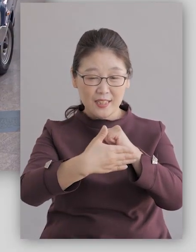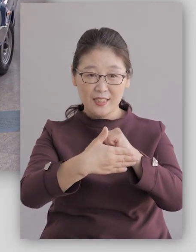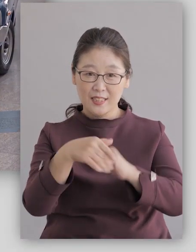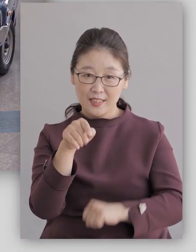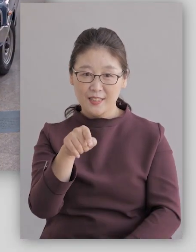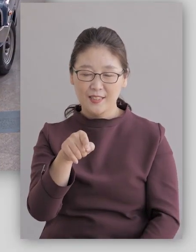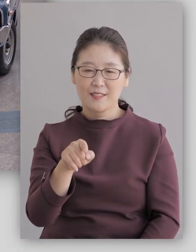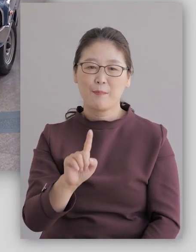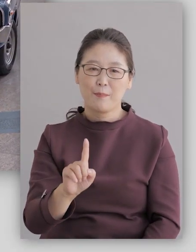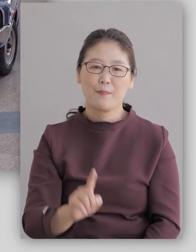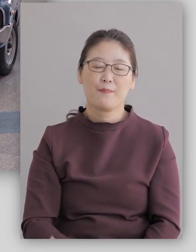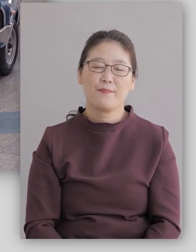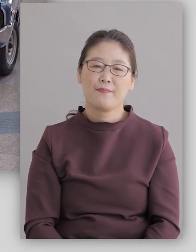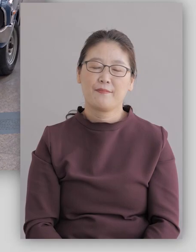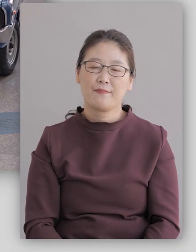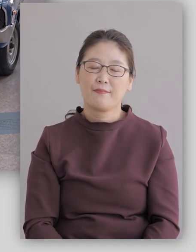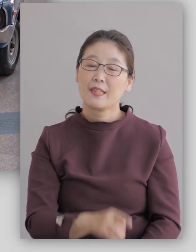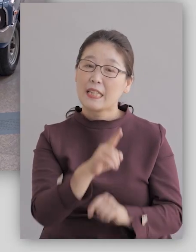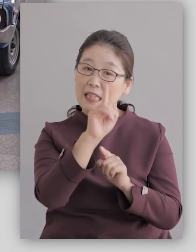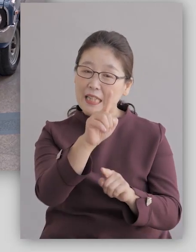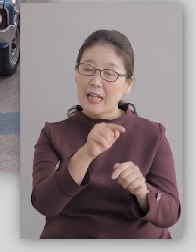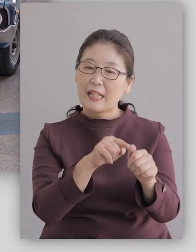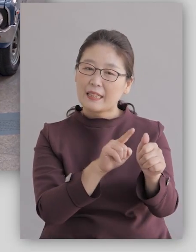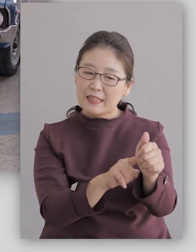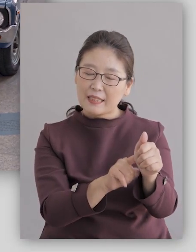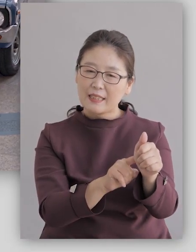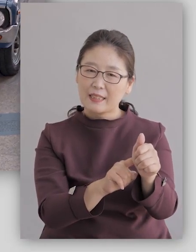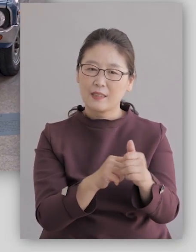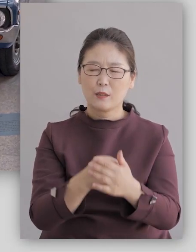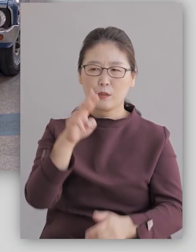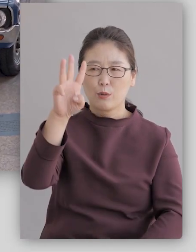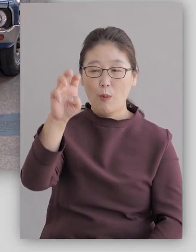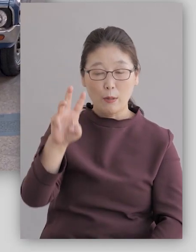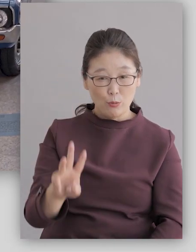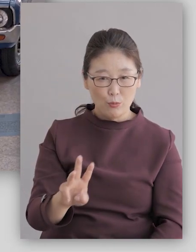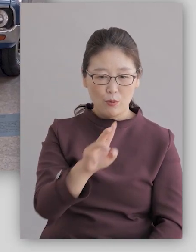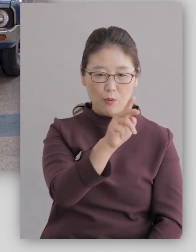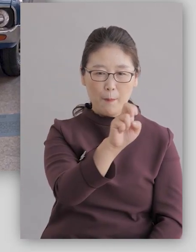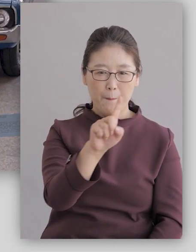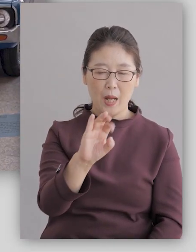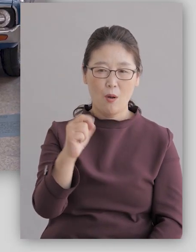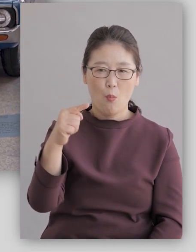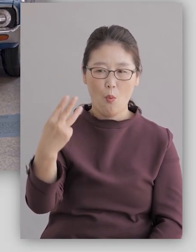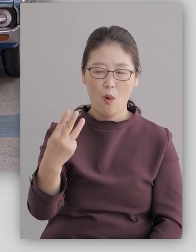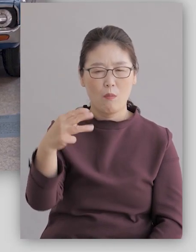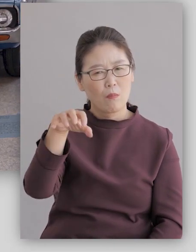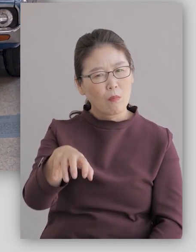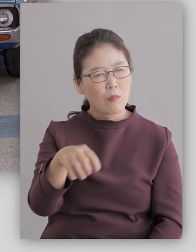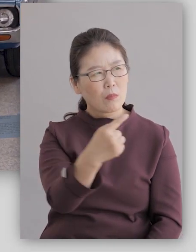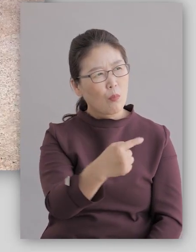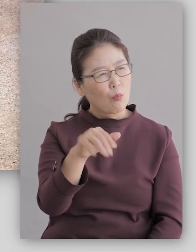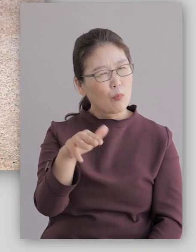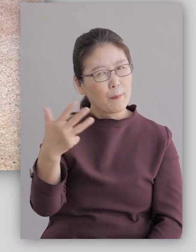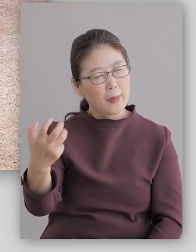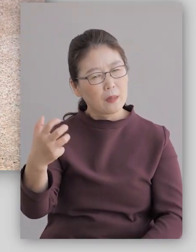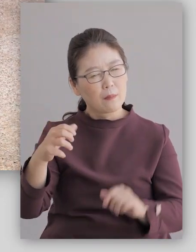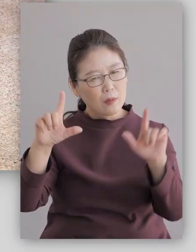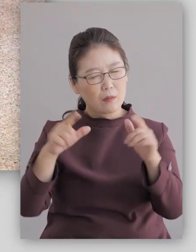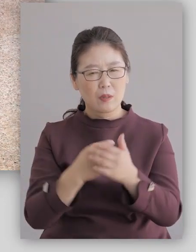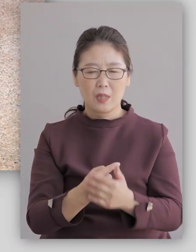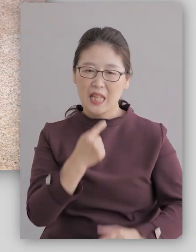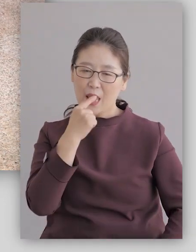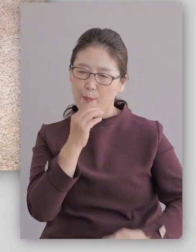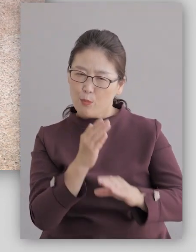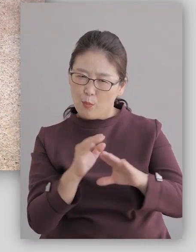말씀드리고 싶습니다. 이상일 작가는 광주 망월동에 있는 당시 1980년